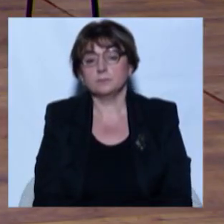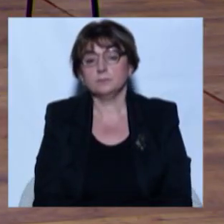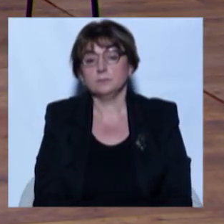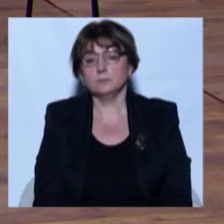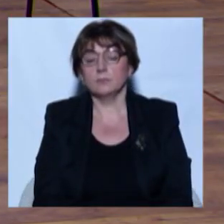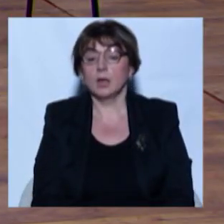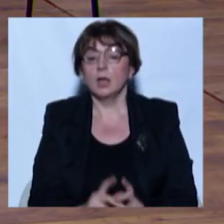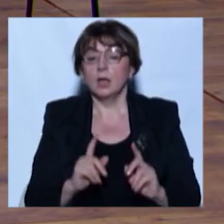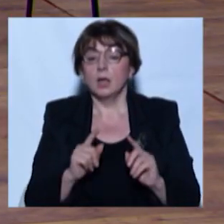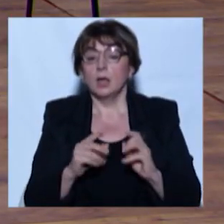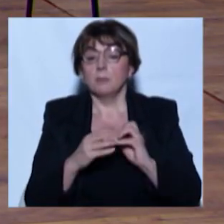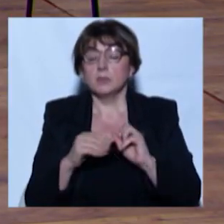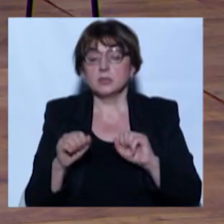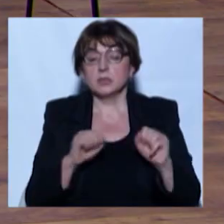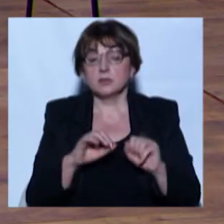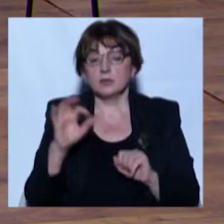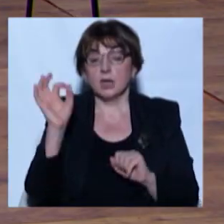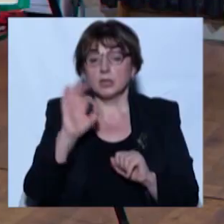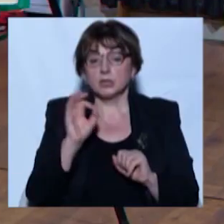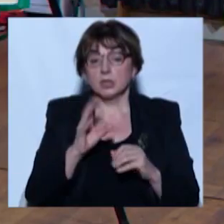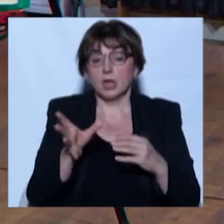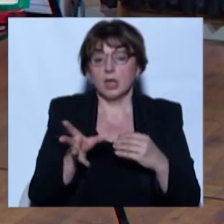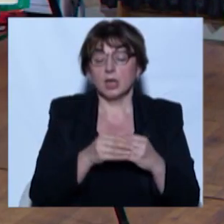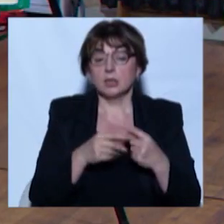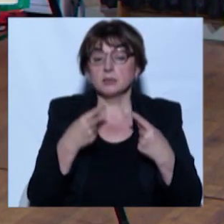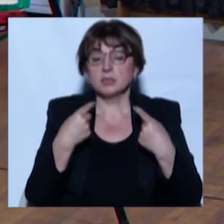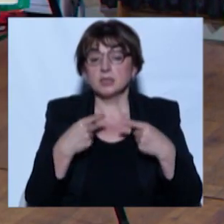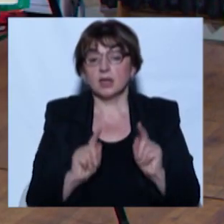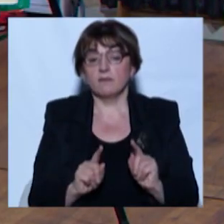დიახ, ესე იგი მიწისძვრა ხშირად თან დევს სხვა